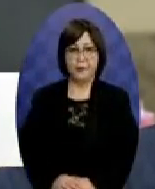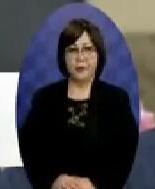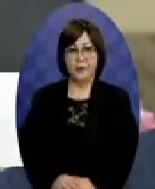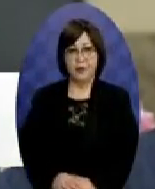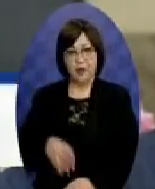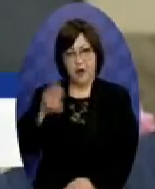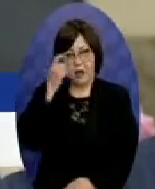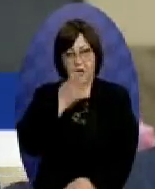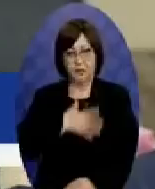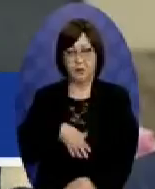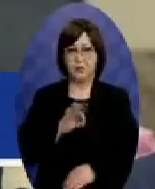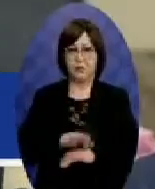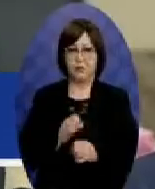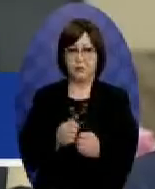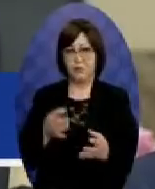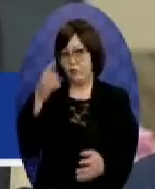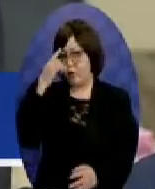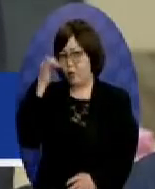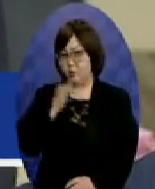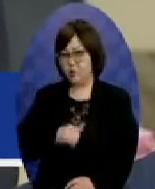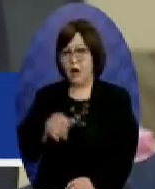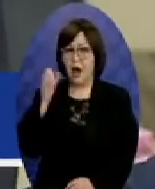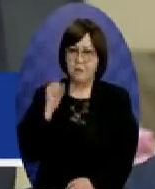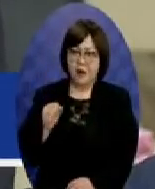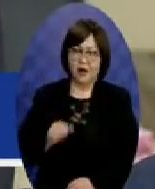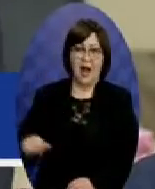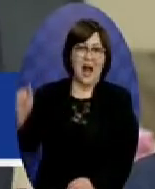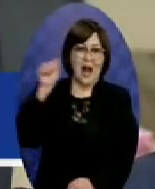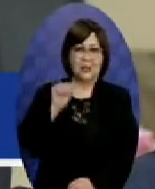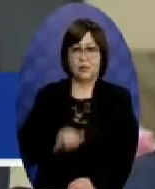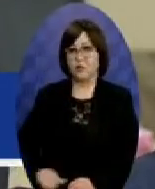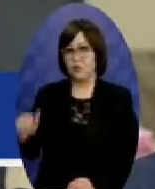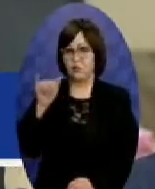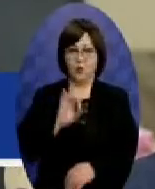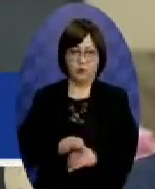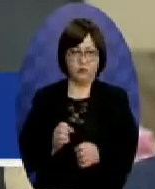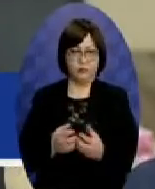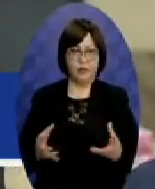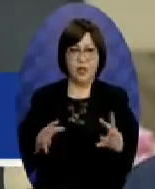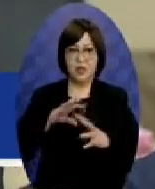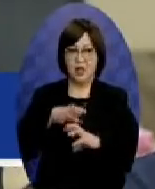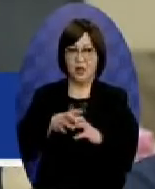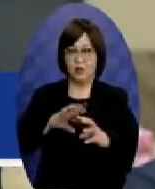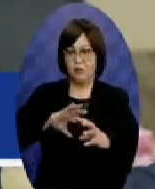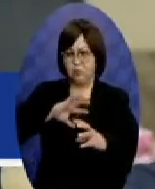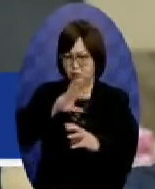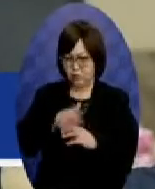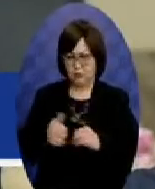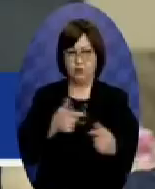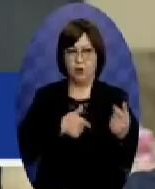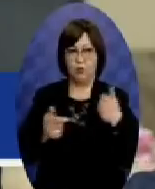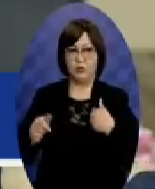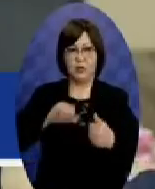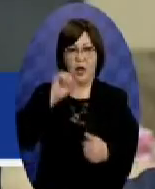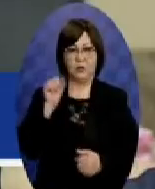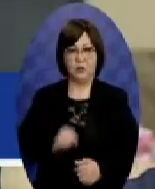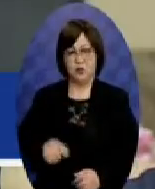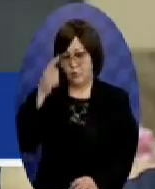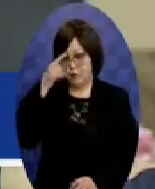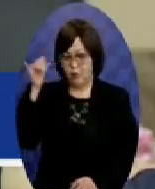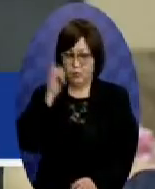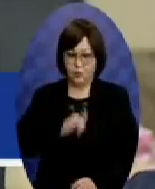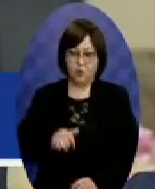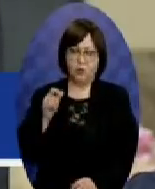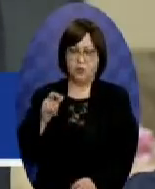Томоогийн өвчлөл өнөөдөр зөвхөн Монголыг төдийгүй Америк, Азийн орнуудад өргөн тархаад байгаа дэлхийн нийтийн асуудал боллоо. Бидний хувьд Монгол хүмүүсийн эрүүл